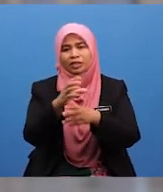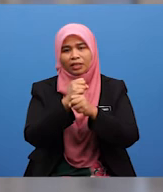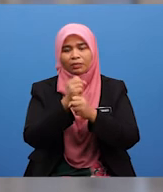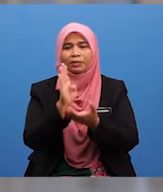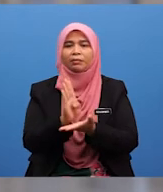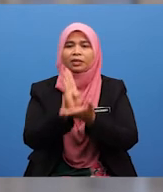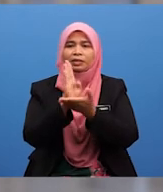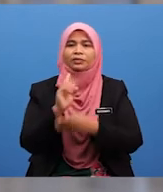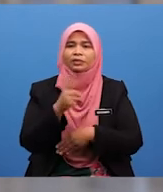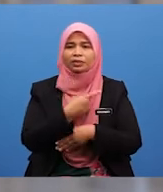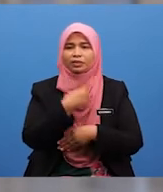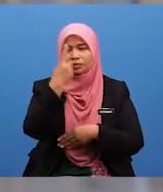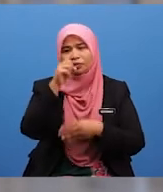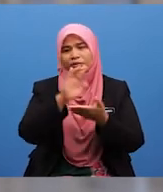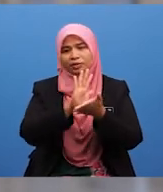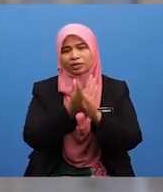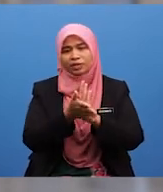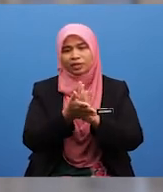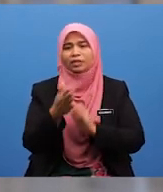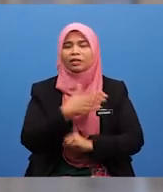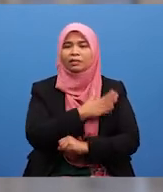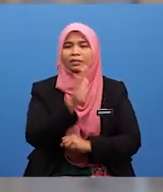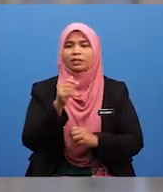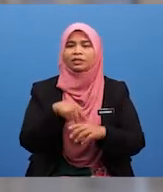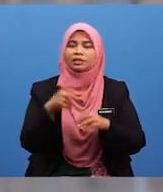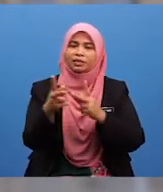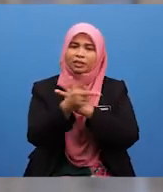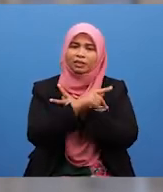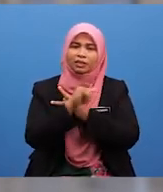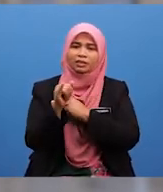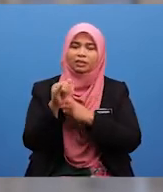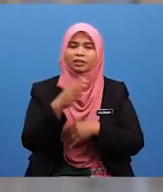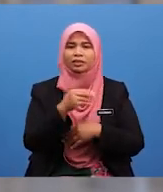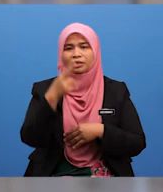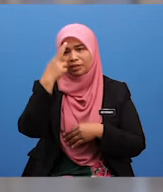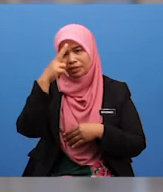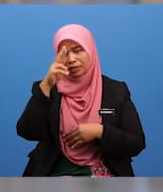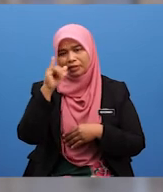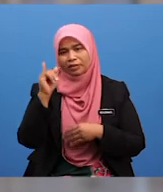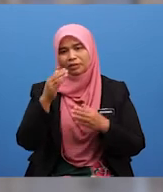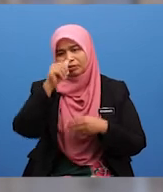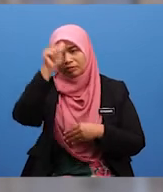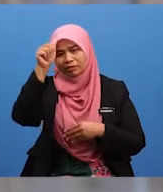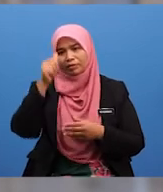dapat membantu kita untuk menjadi hamba yang dikasihi dan diredai Allah.